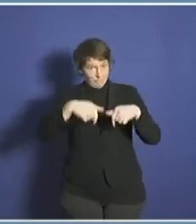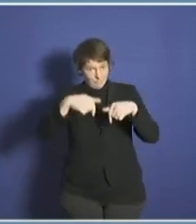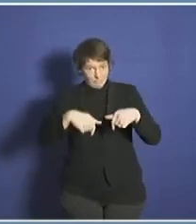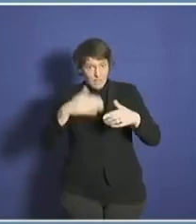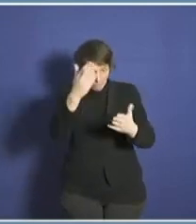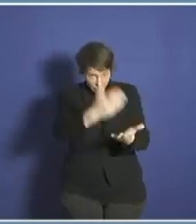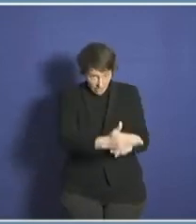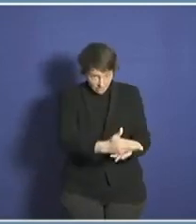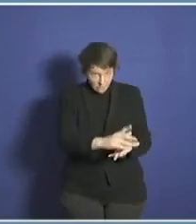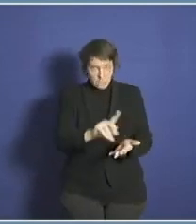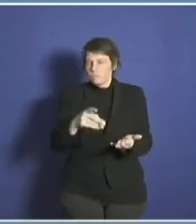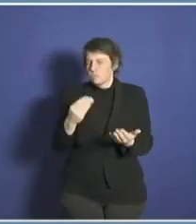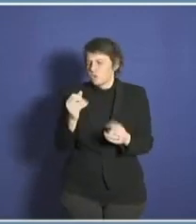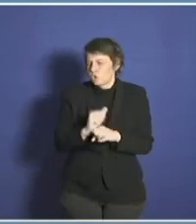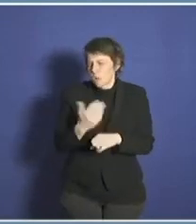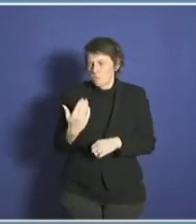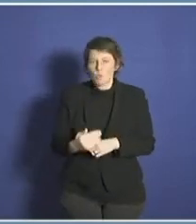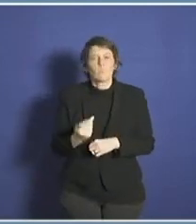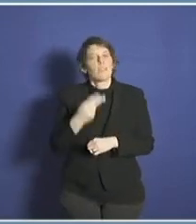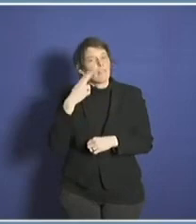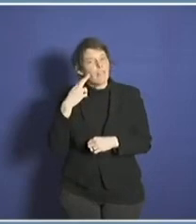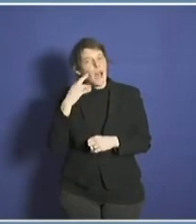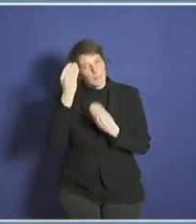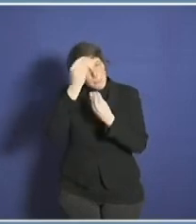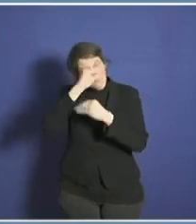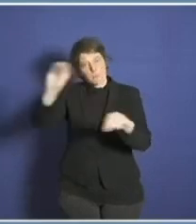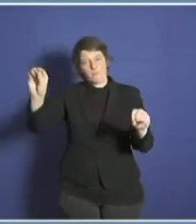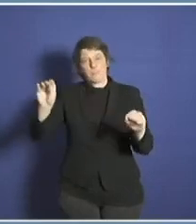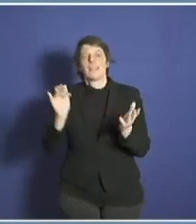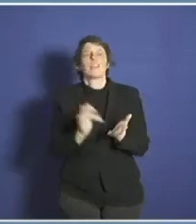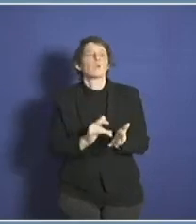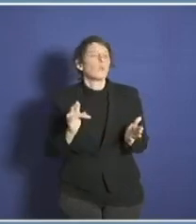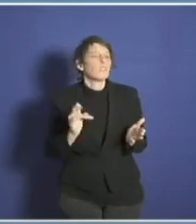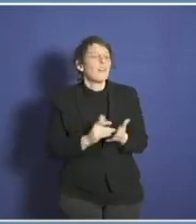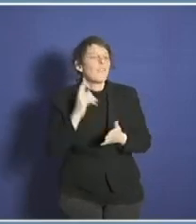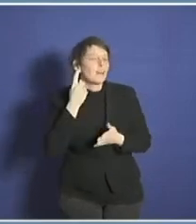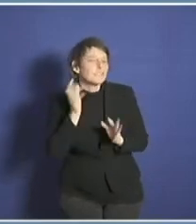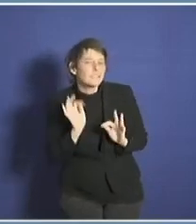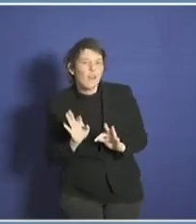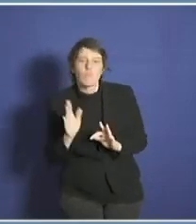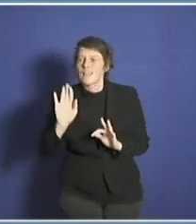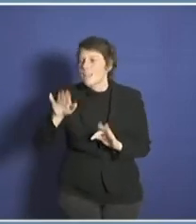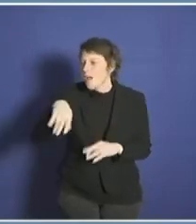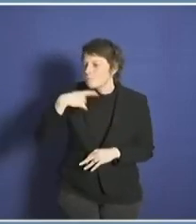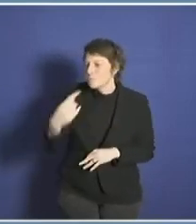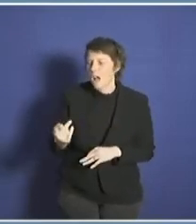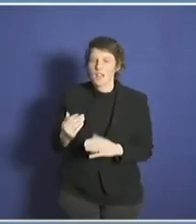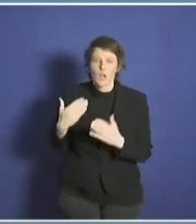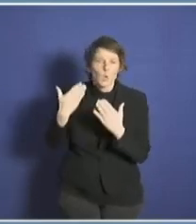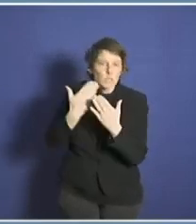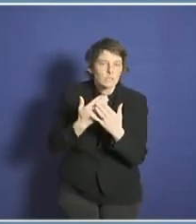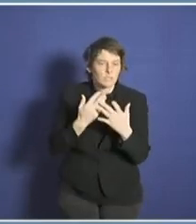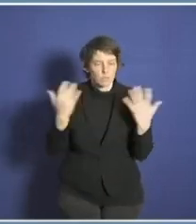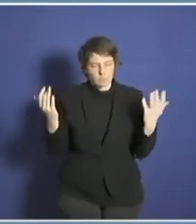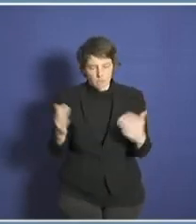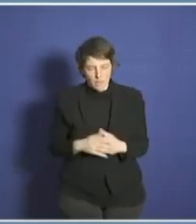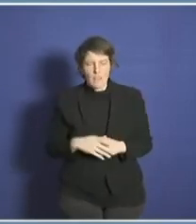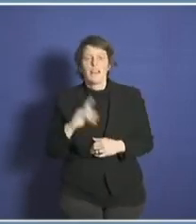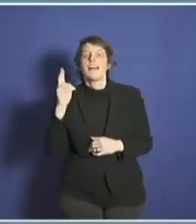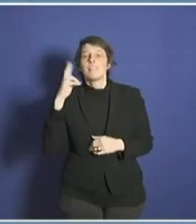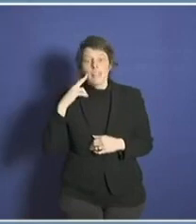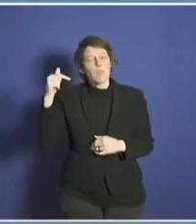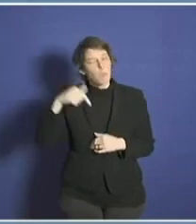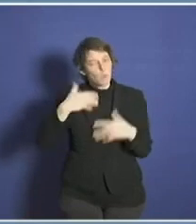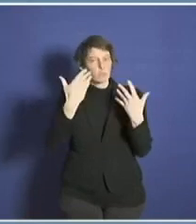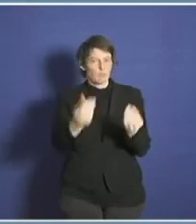machen, die Namen bekannt geben. Das liegt einfach daran, dass man nie weiß, ob es noch eine Absage kurz vorher gibt. Sie werden die Namen heute